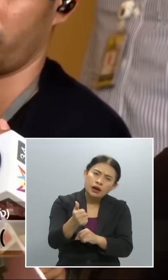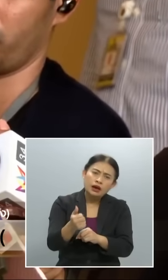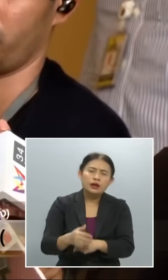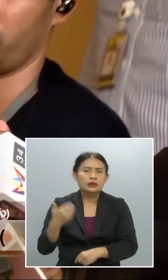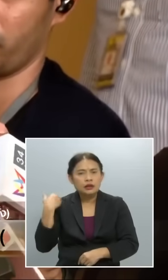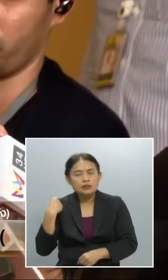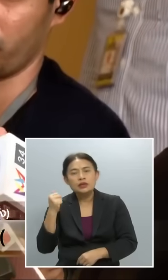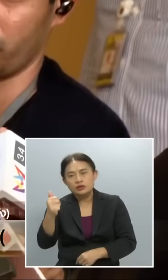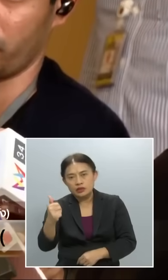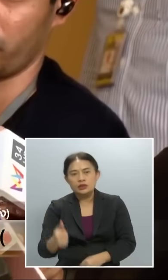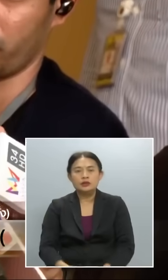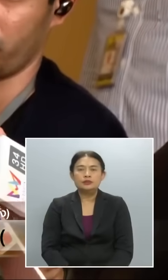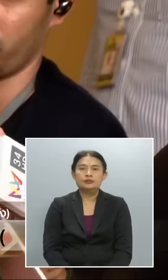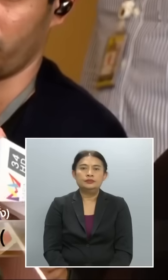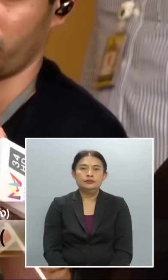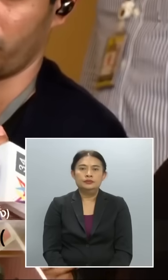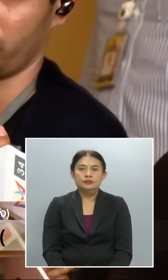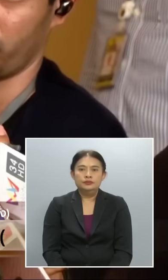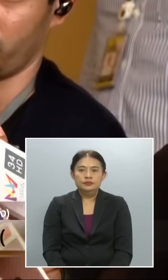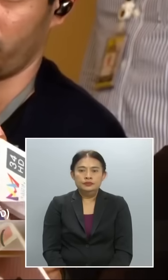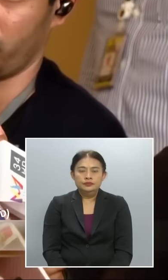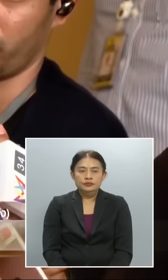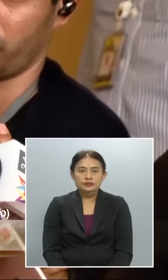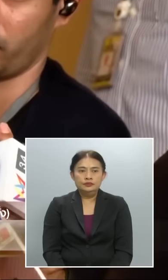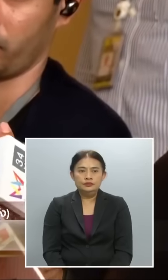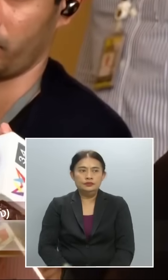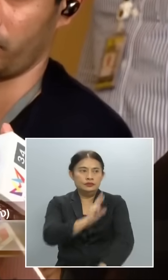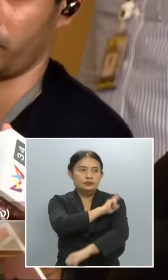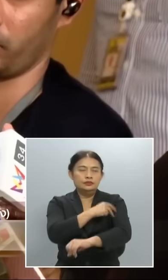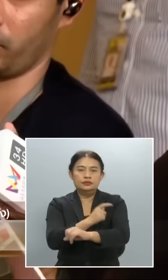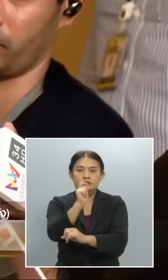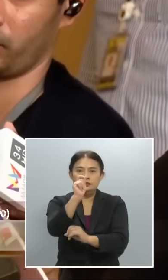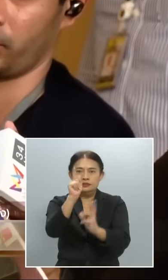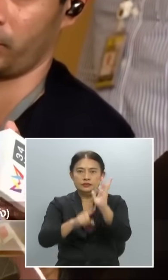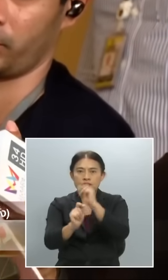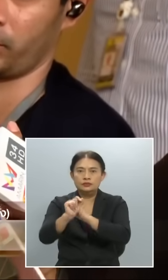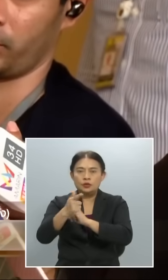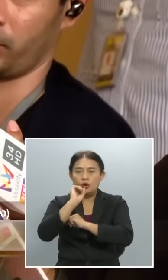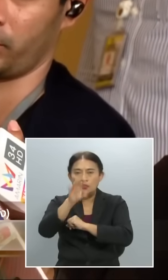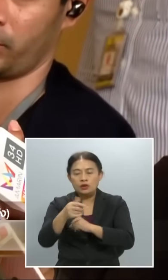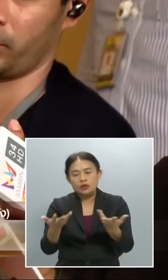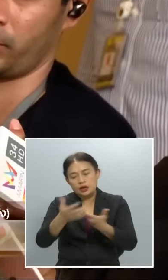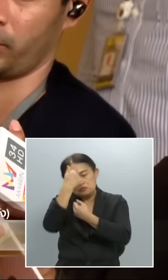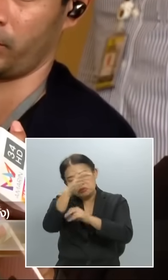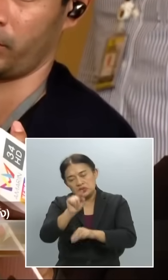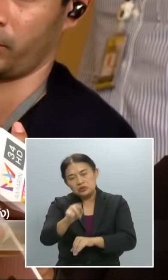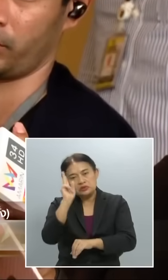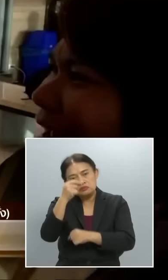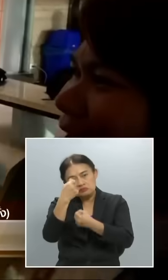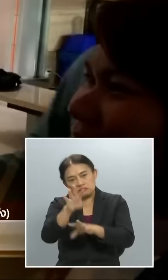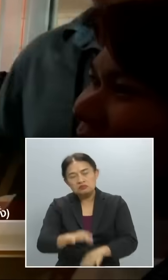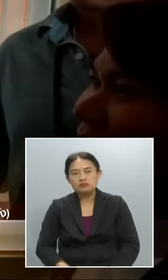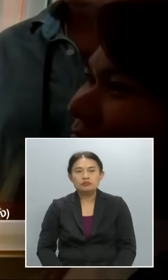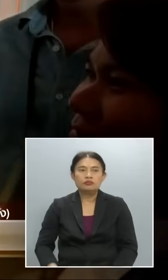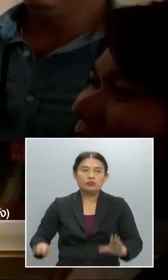ถือว่าดีขนาดที่หมอของไม่แคร์สื่อเมื่อวานนี้เป็นยังไงโตนโพสต์ภาพ